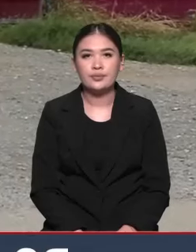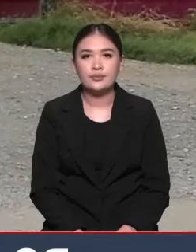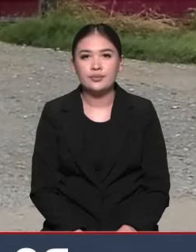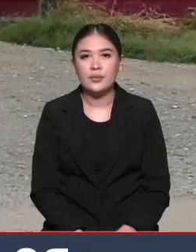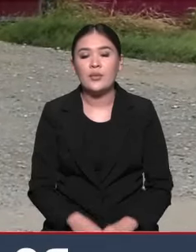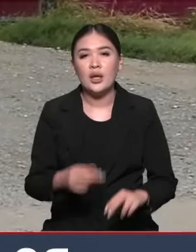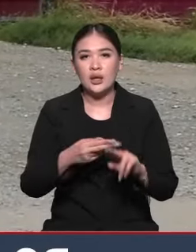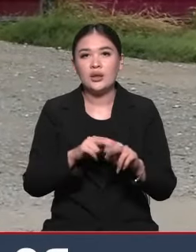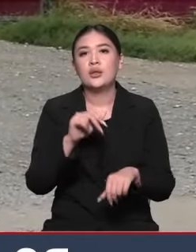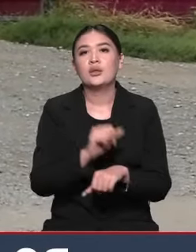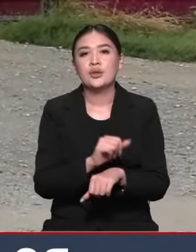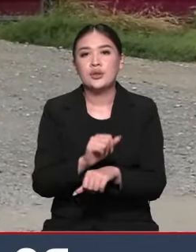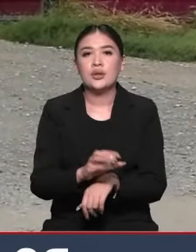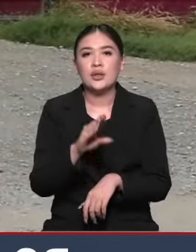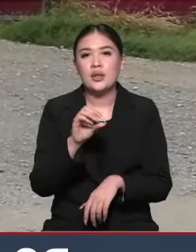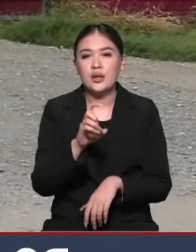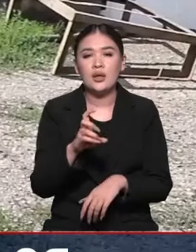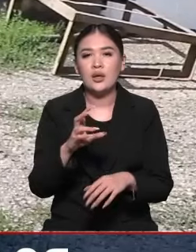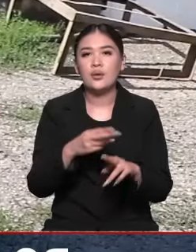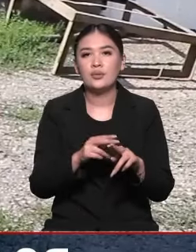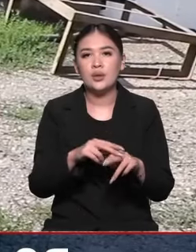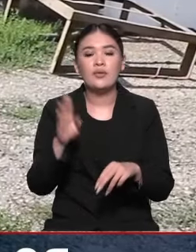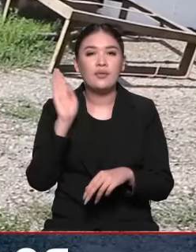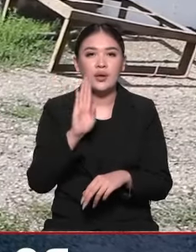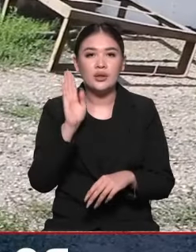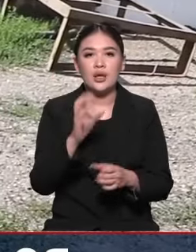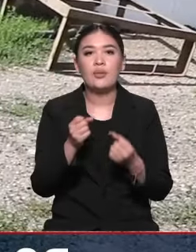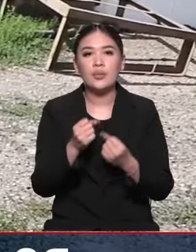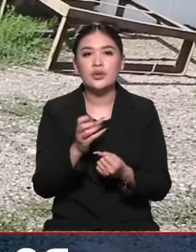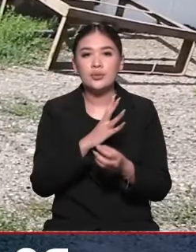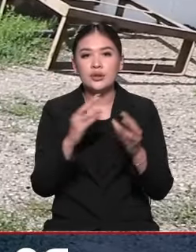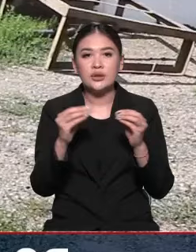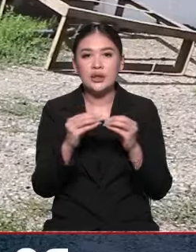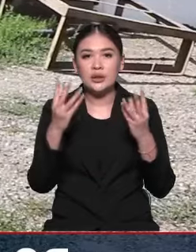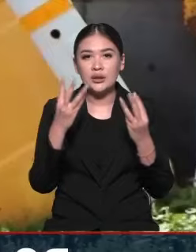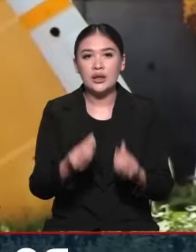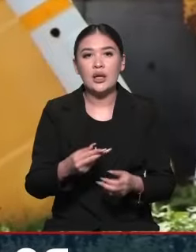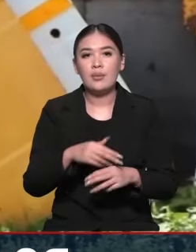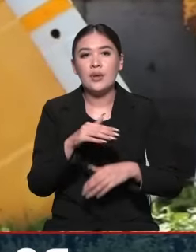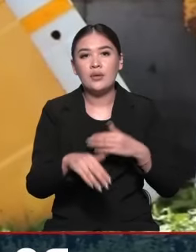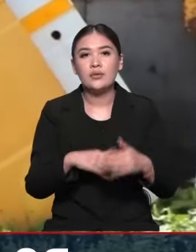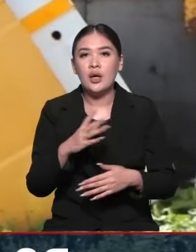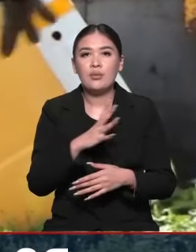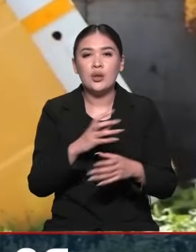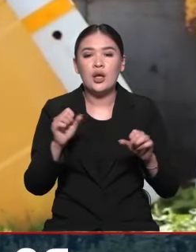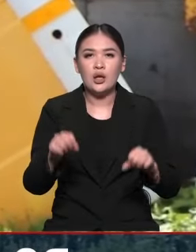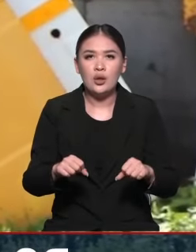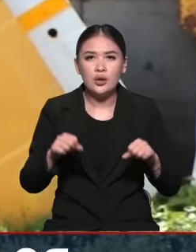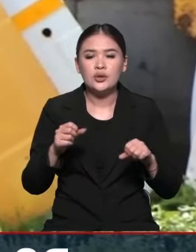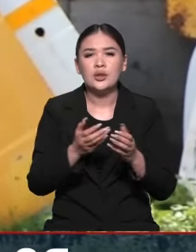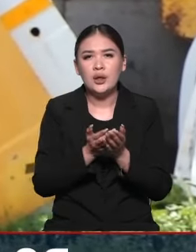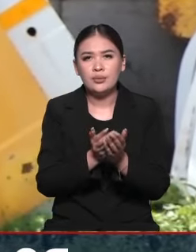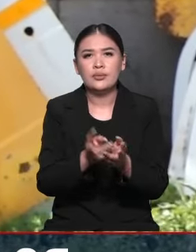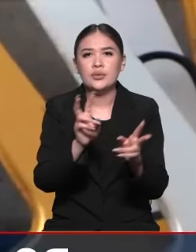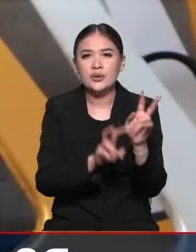На этой станции технического обслуживания талая вода продержалась ровно 10 дней. Плавали здесь на лодках, рассказывает слесарь компании